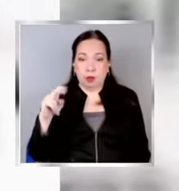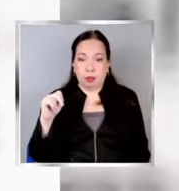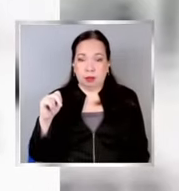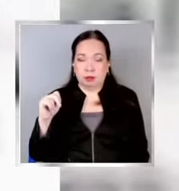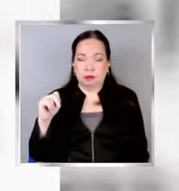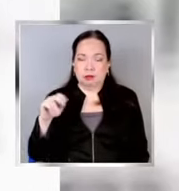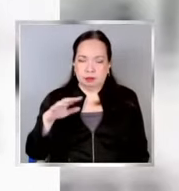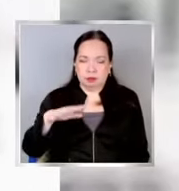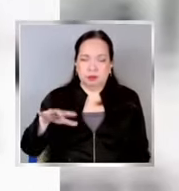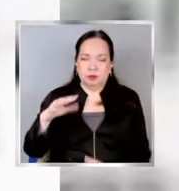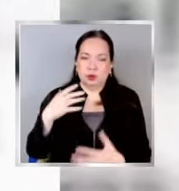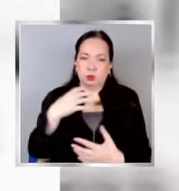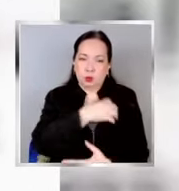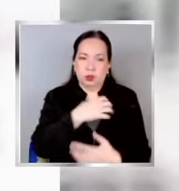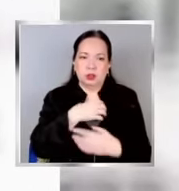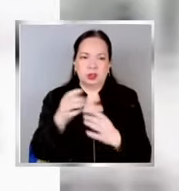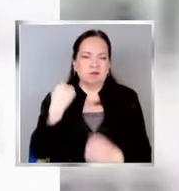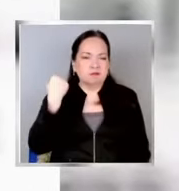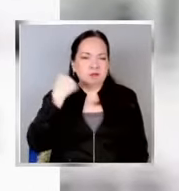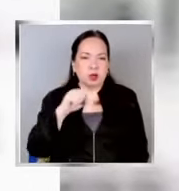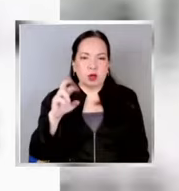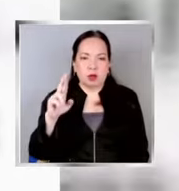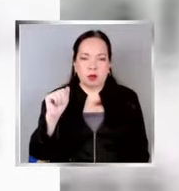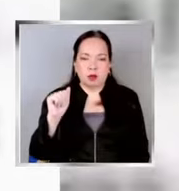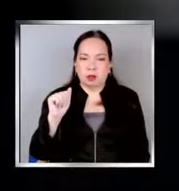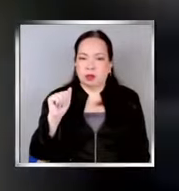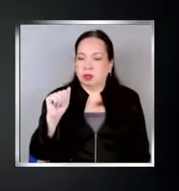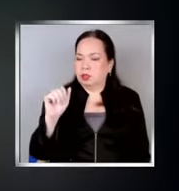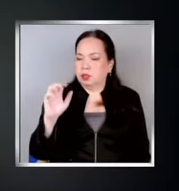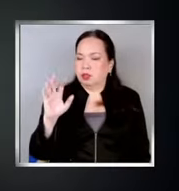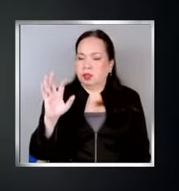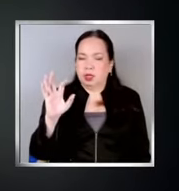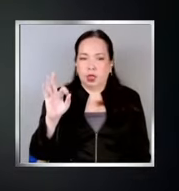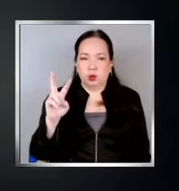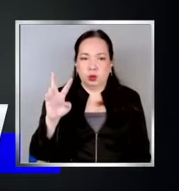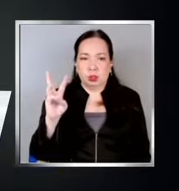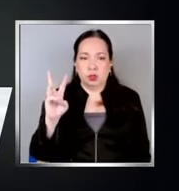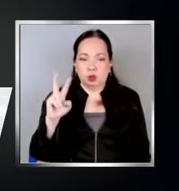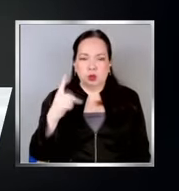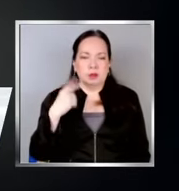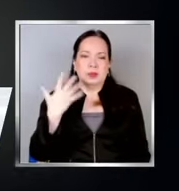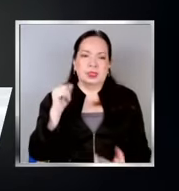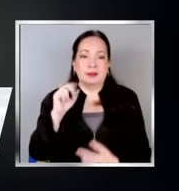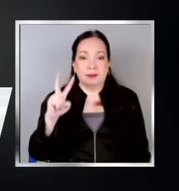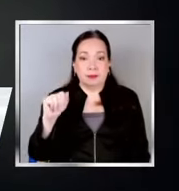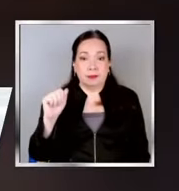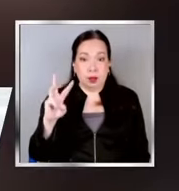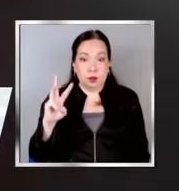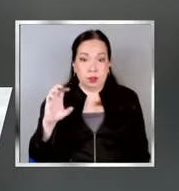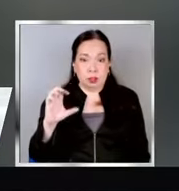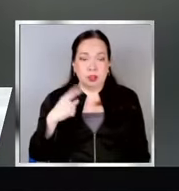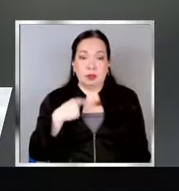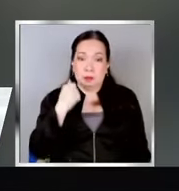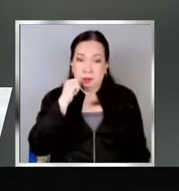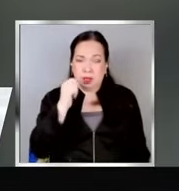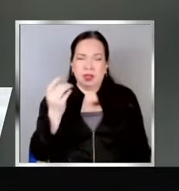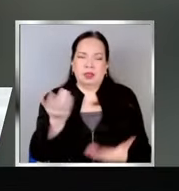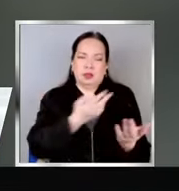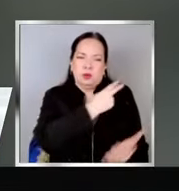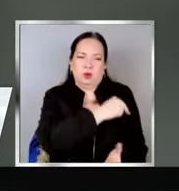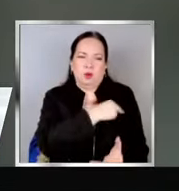RA 9262 o Violence Against Women and Children. Kasalukuyan namang nasa ospital ang babae dahil sa mga sugat at